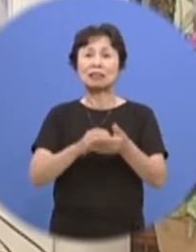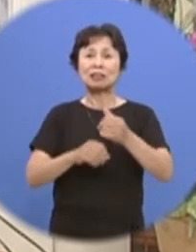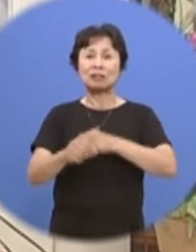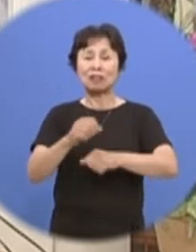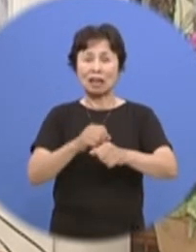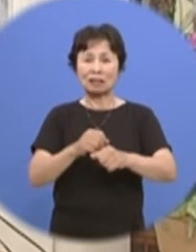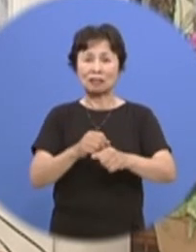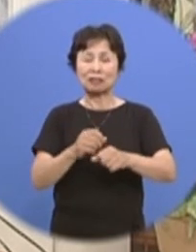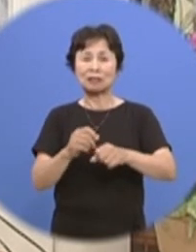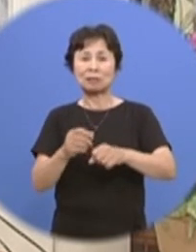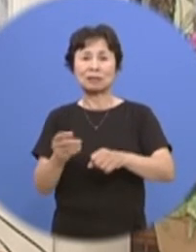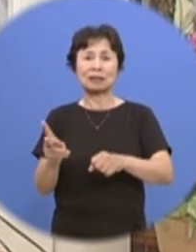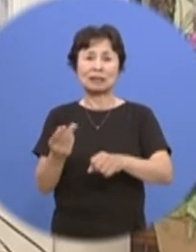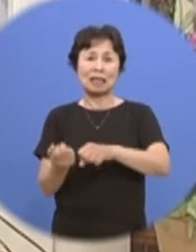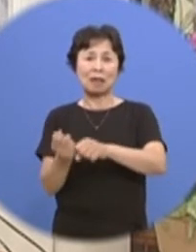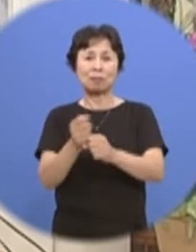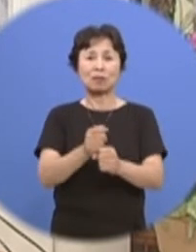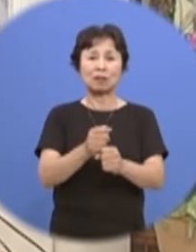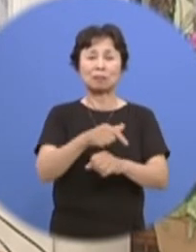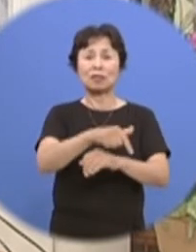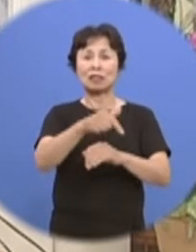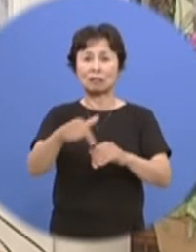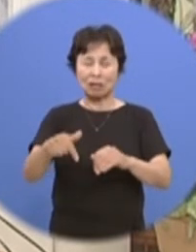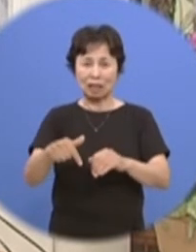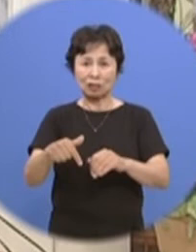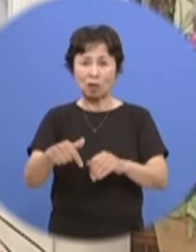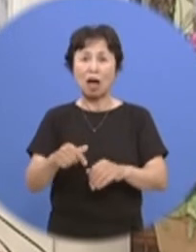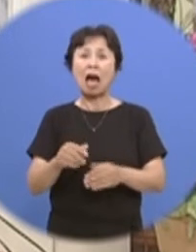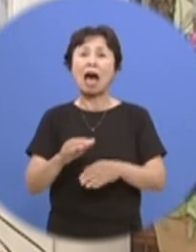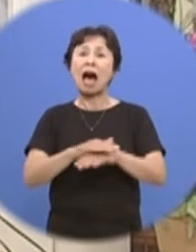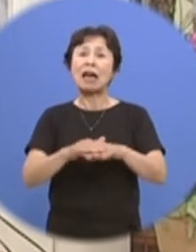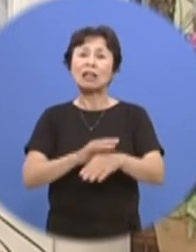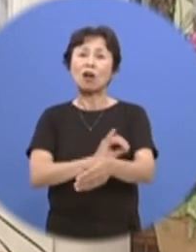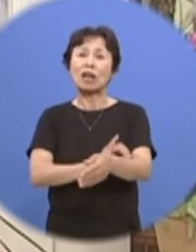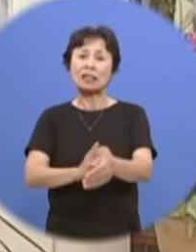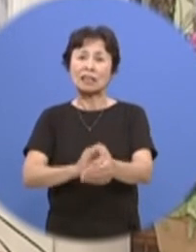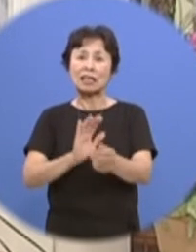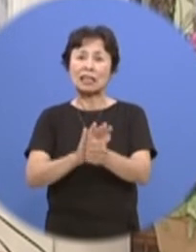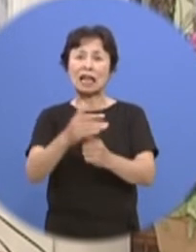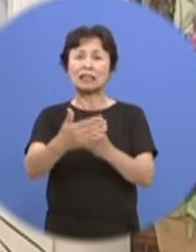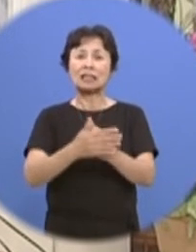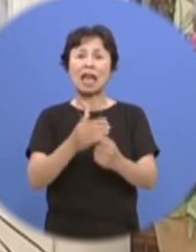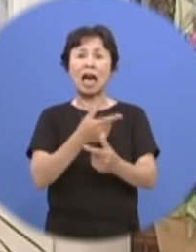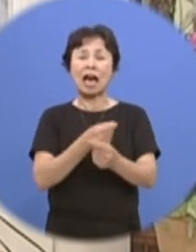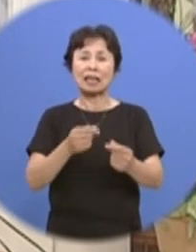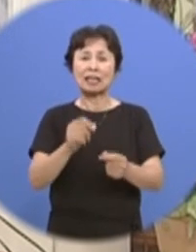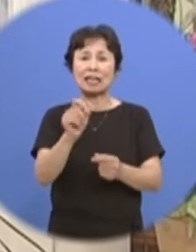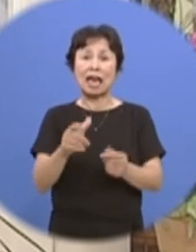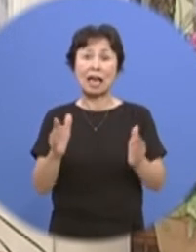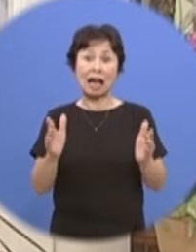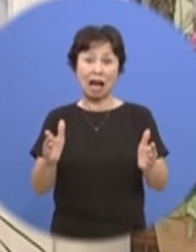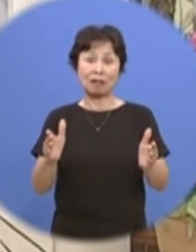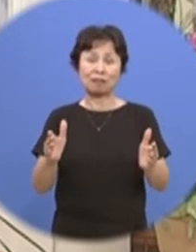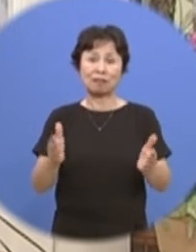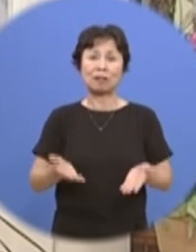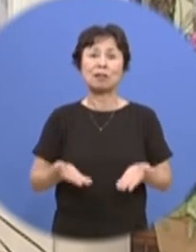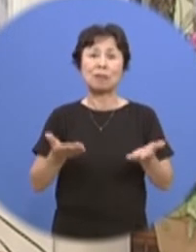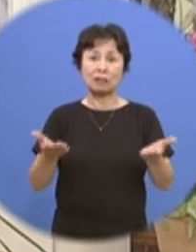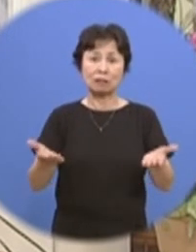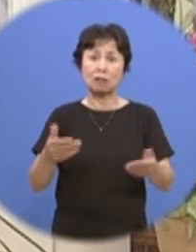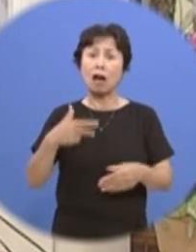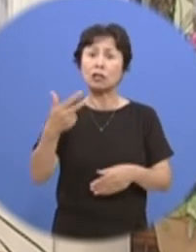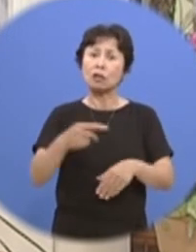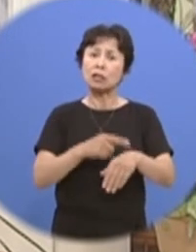と愛の血液助け合い運動月間の取り組みを紹介します。来週は時間を変更してお送り